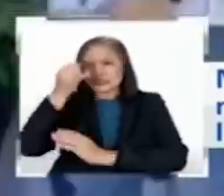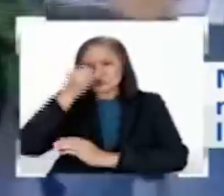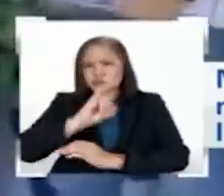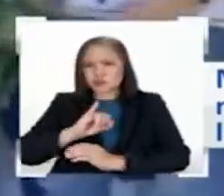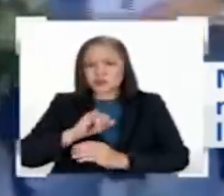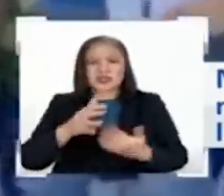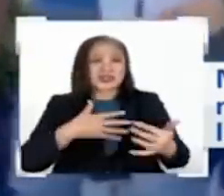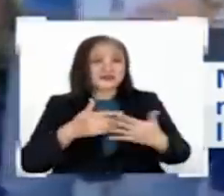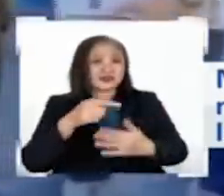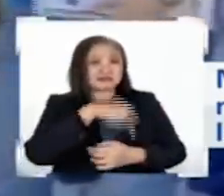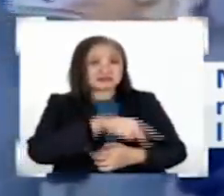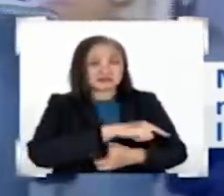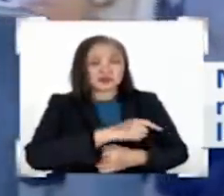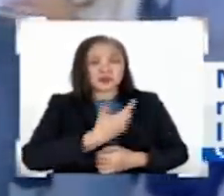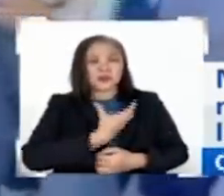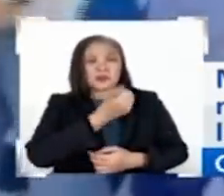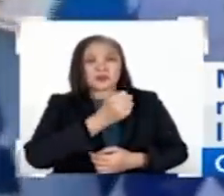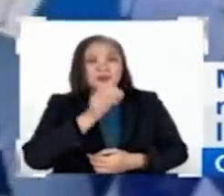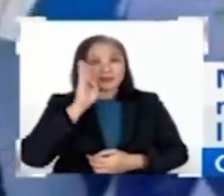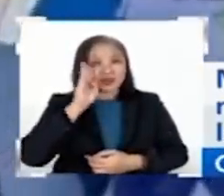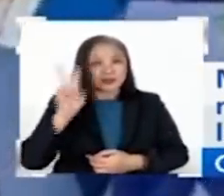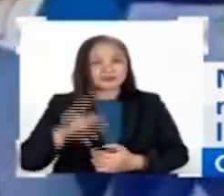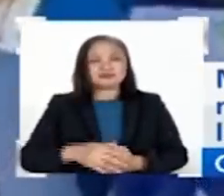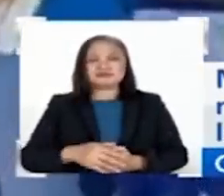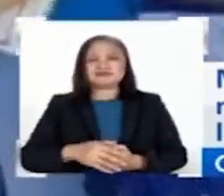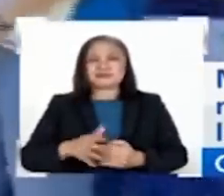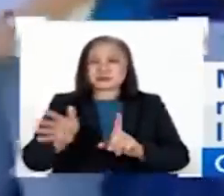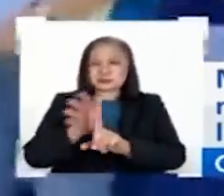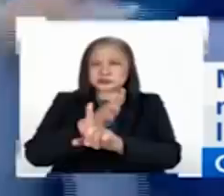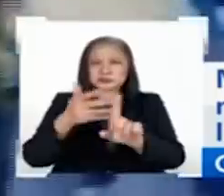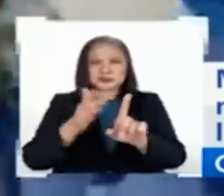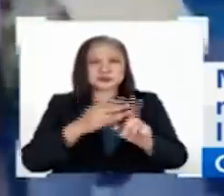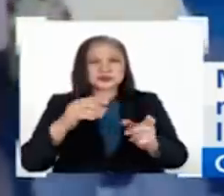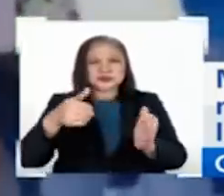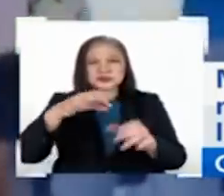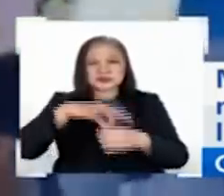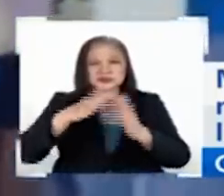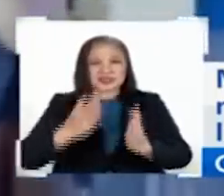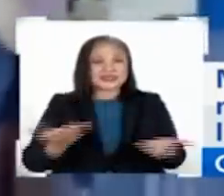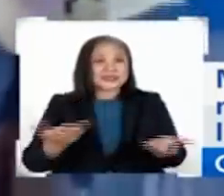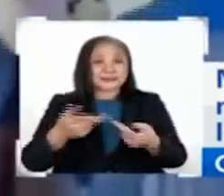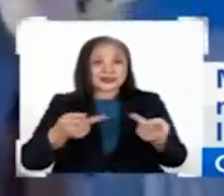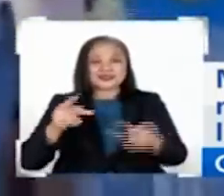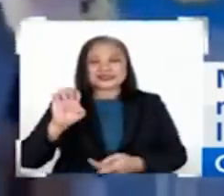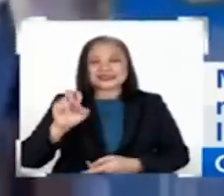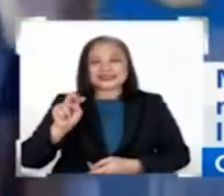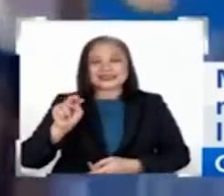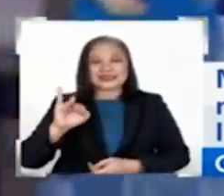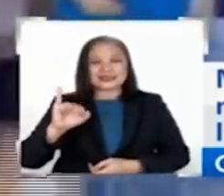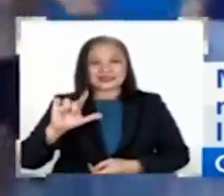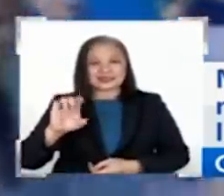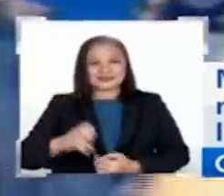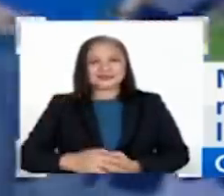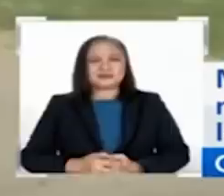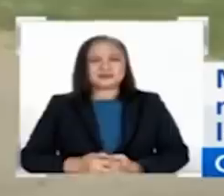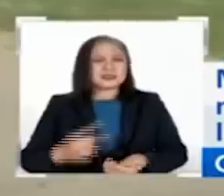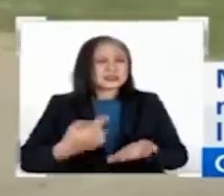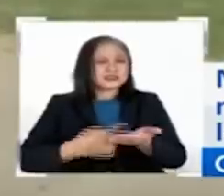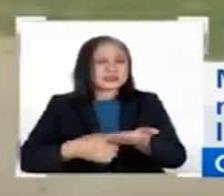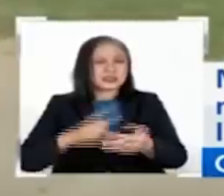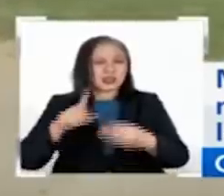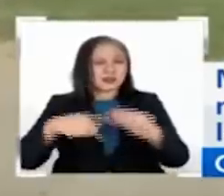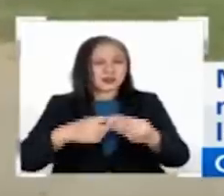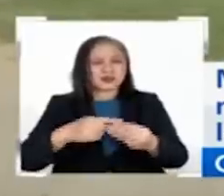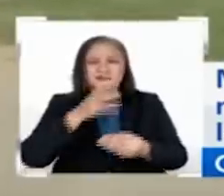Marcos. Kabilang sa mga sinuyo niya ang mga botante sa bayan ng Enrile. Isa sa mga tinalakay niya ay ang isyu ng pagkalugi ng mga magsasaka.